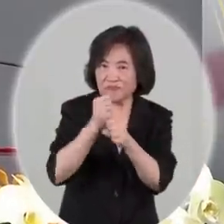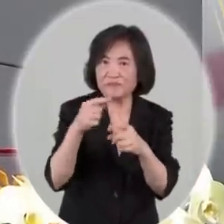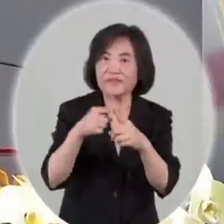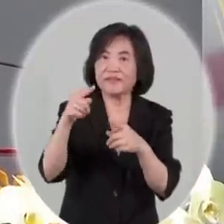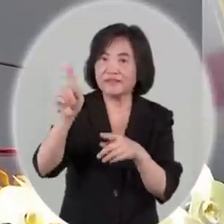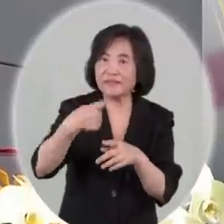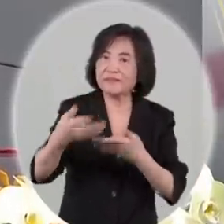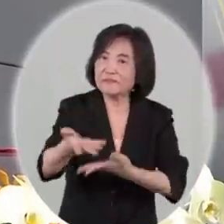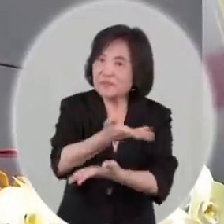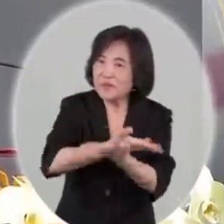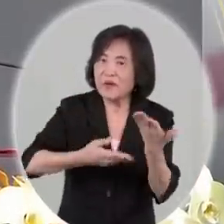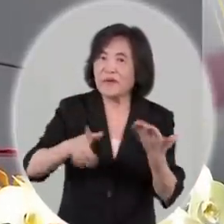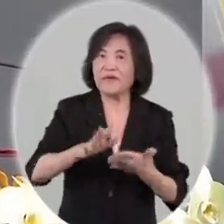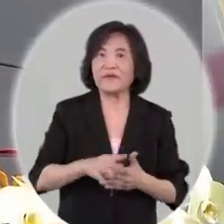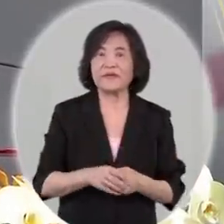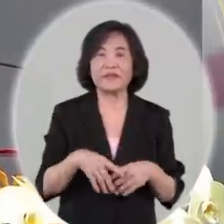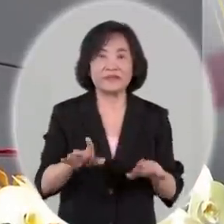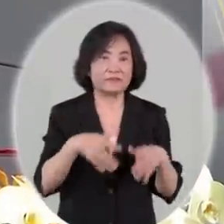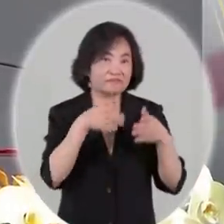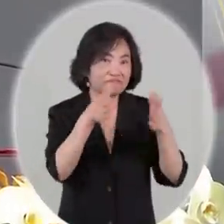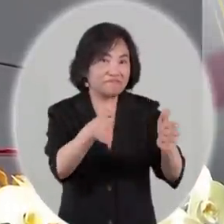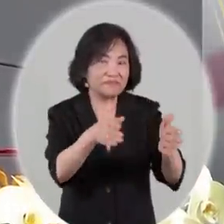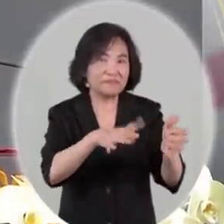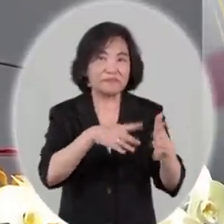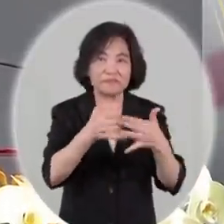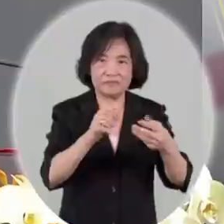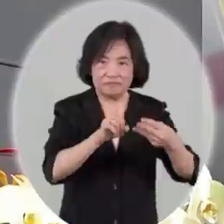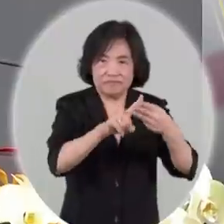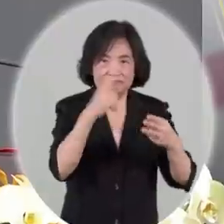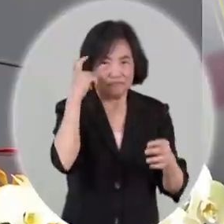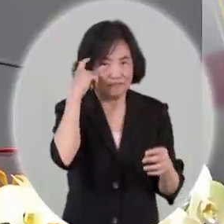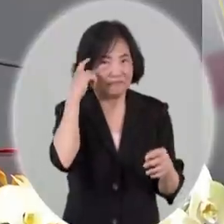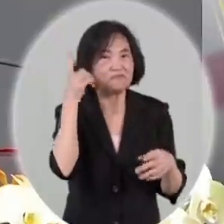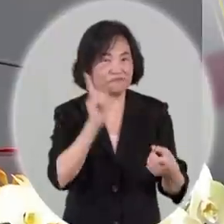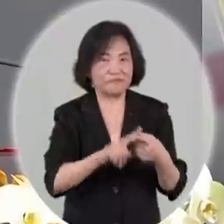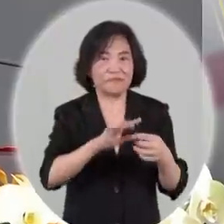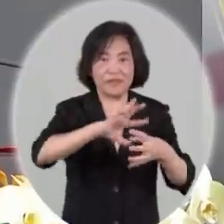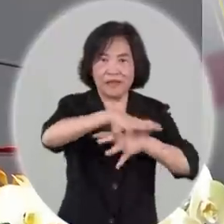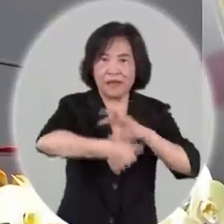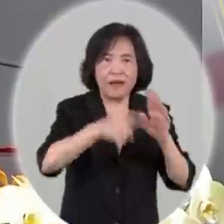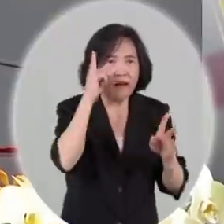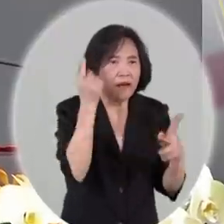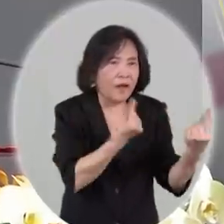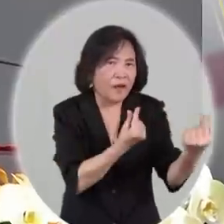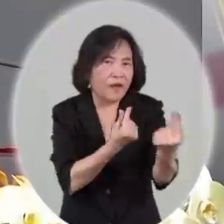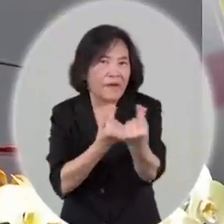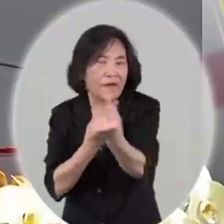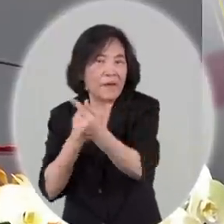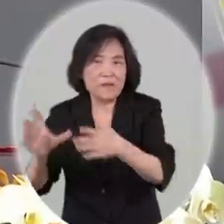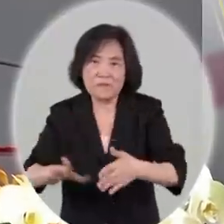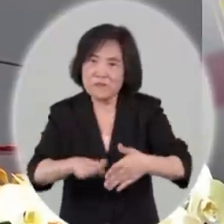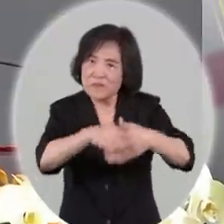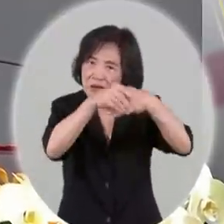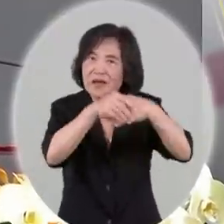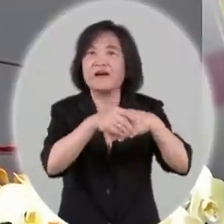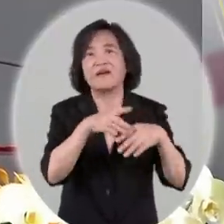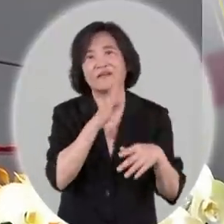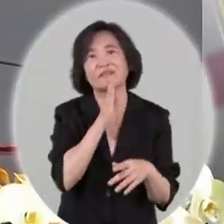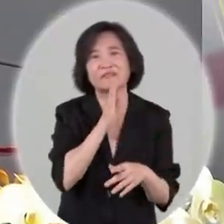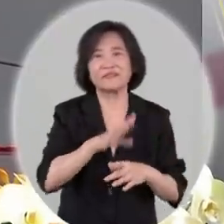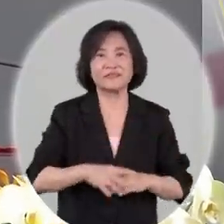交流，并坚守民主价值，与全球理念相近的朋友建立伙伴关